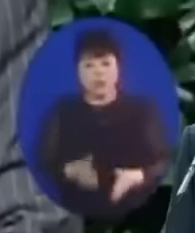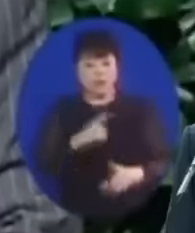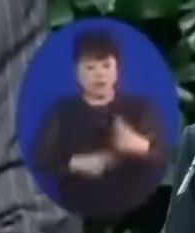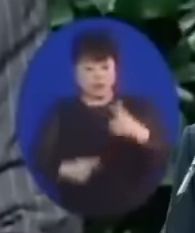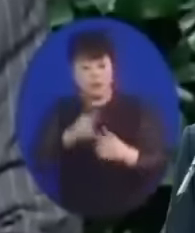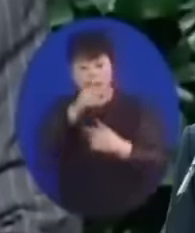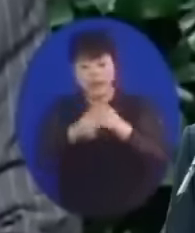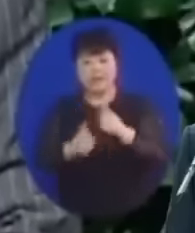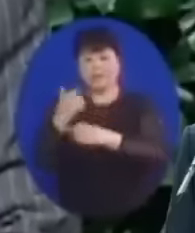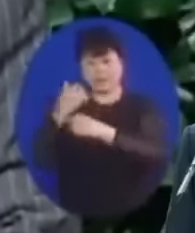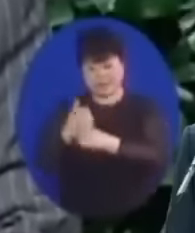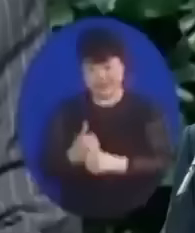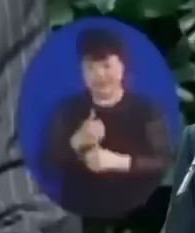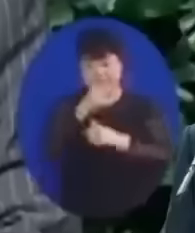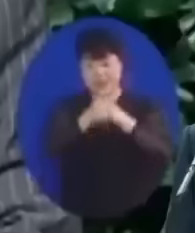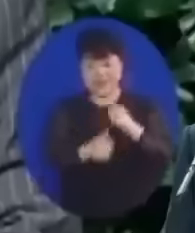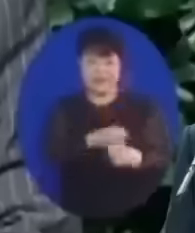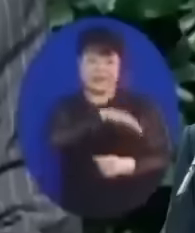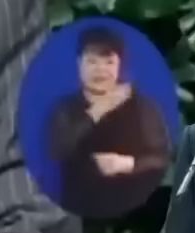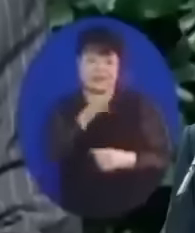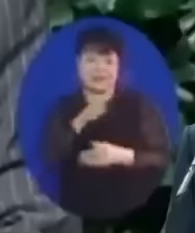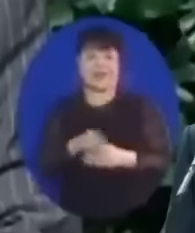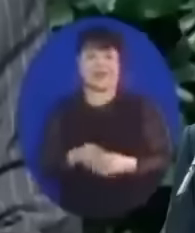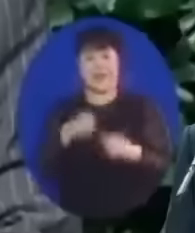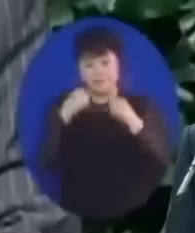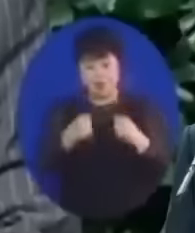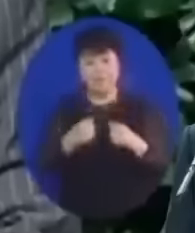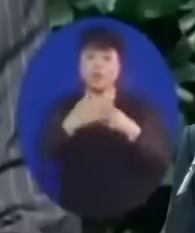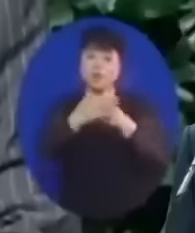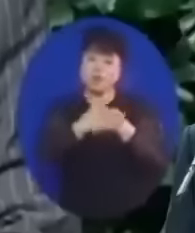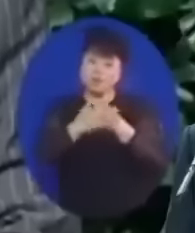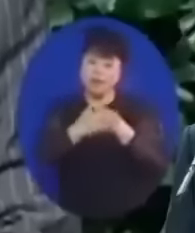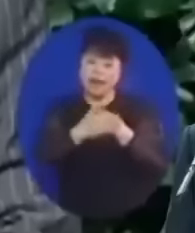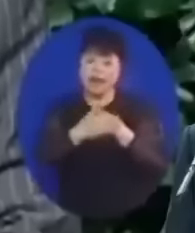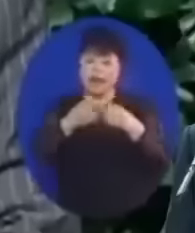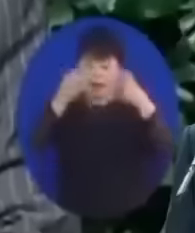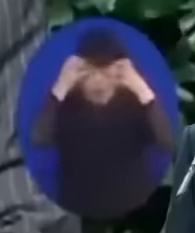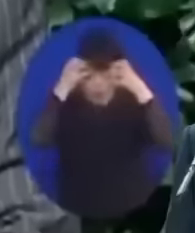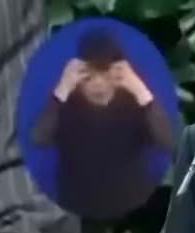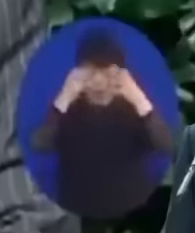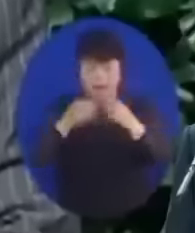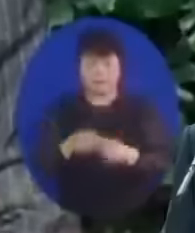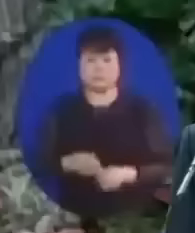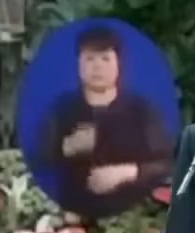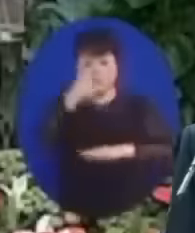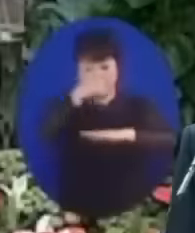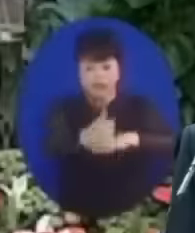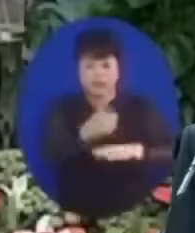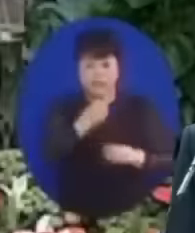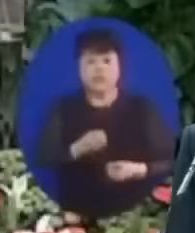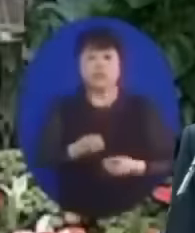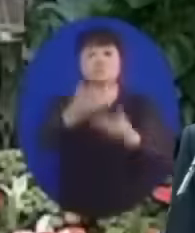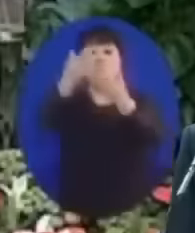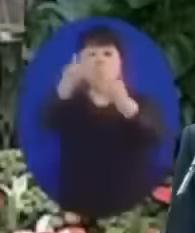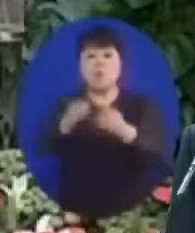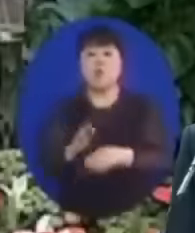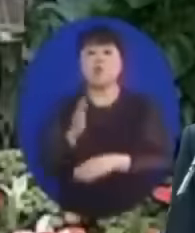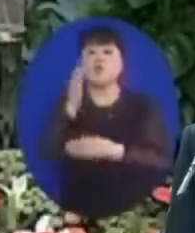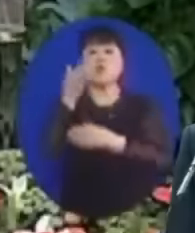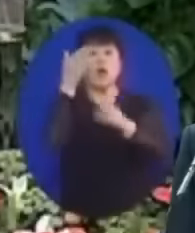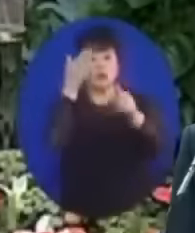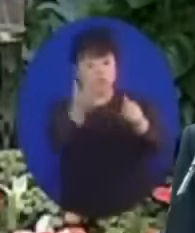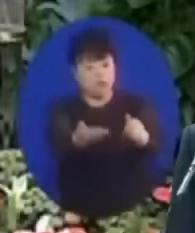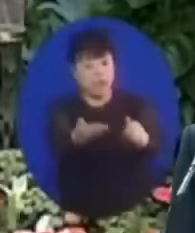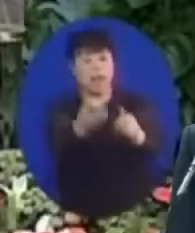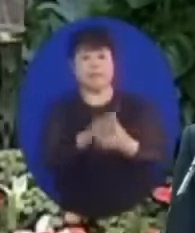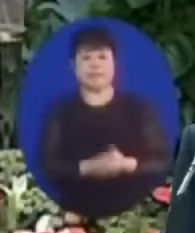더욱 하나님을 의지하고 하나님의 능력 안에 머물게 하십니다. 그러므로 고난은 우리에게 궁극적으로 축복과 영광을 가져오게